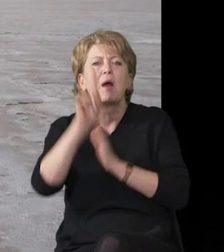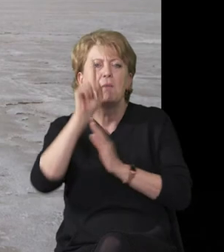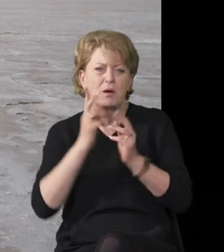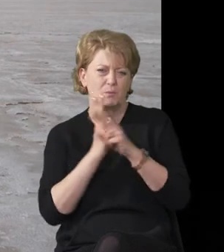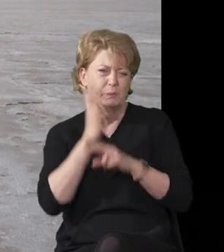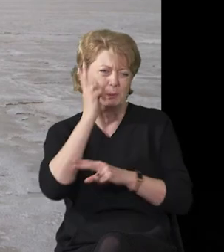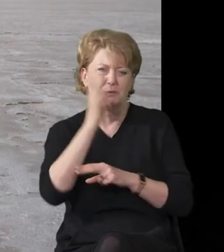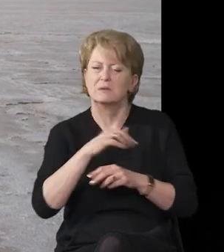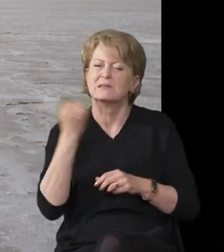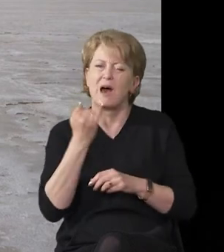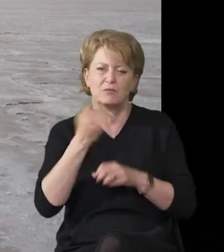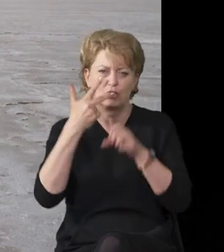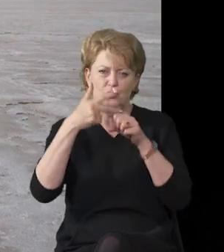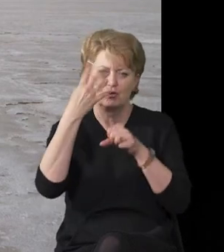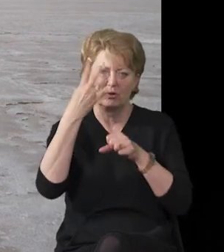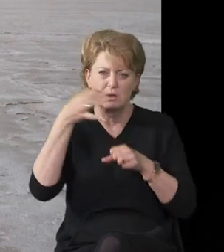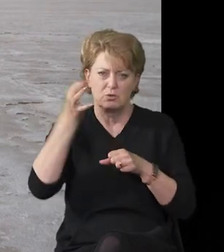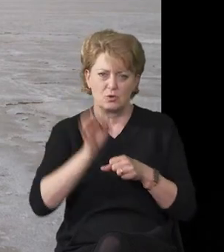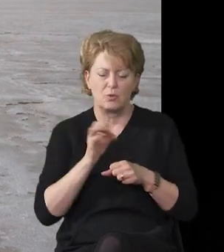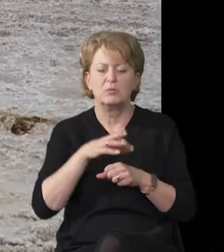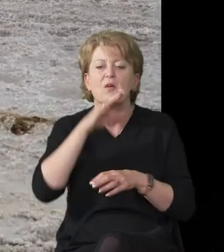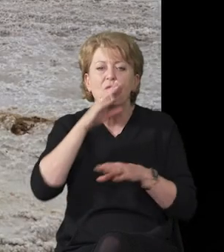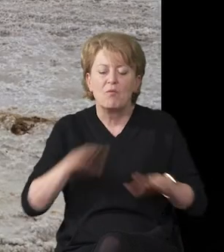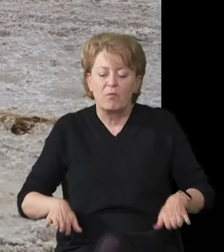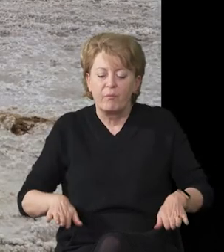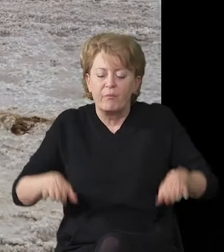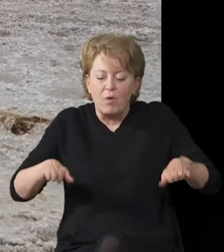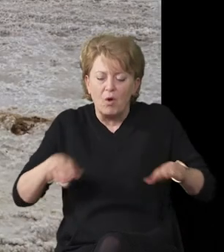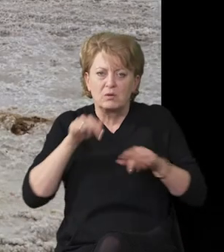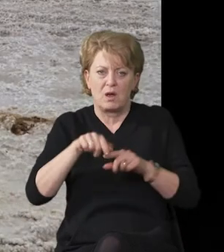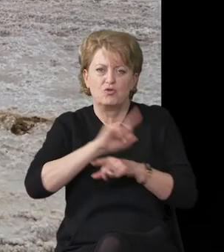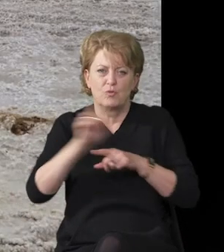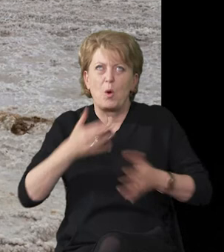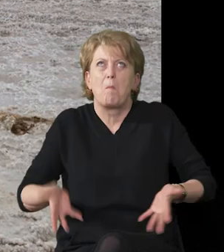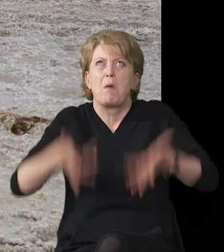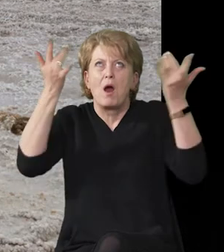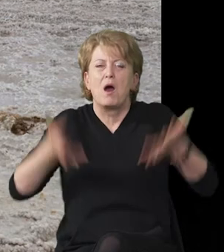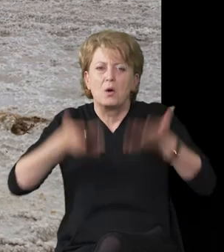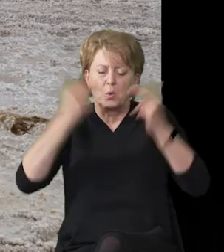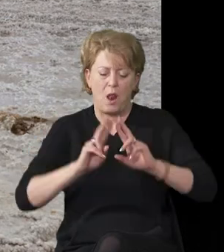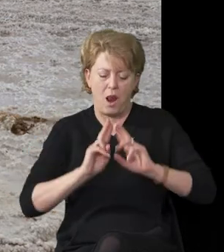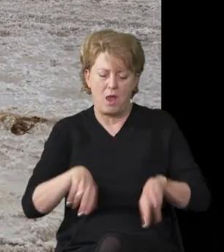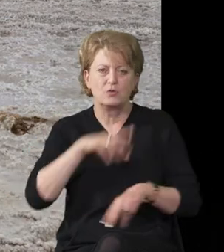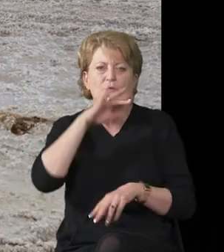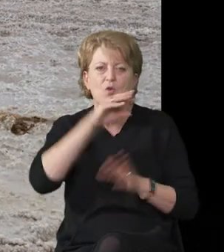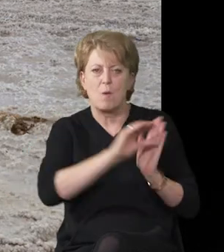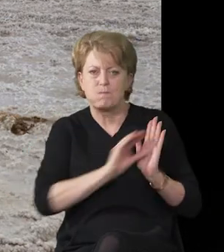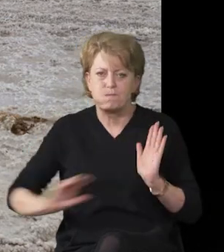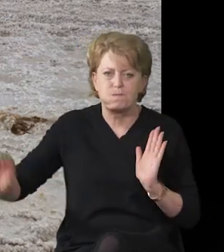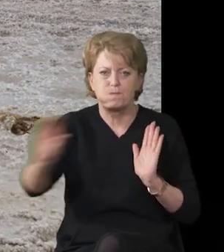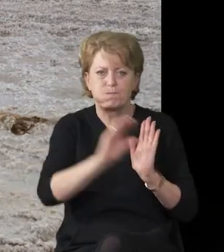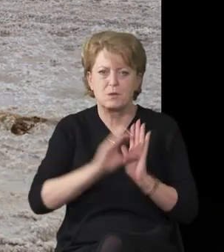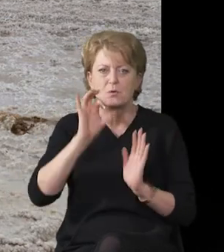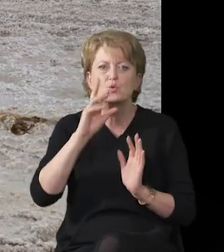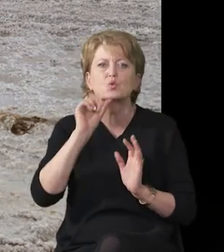Celsjusza, bardzo szybko ta woda paruje, pozostawiając grubą warstwę soli. Przy takim mocnym zachmurzeniu w zasadzie